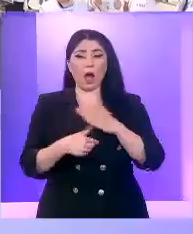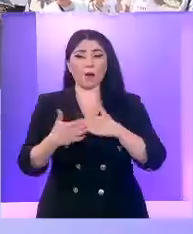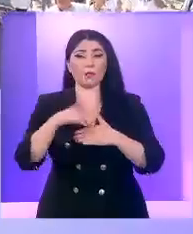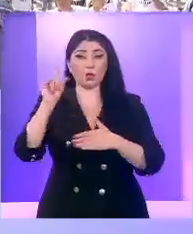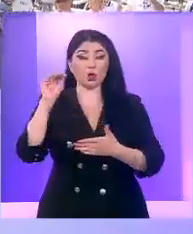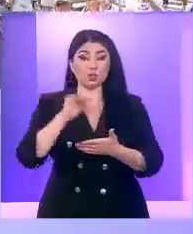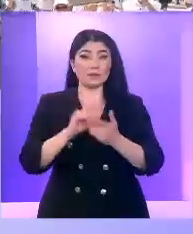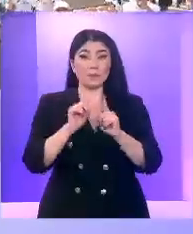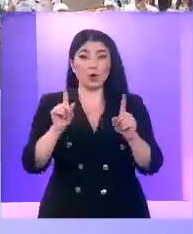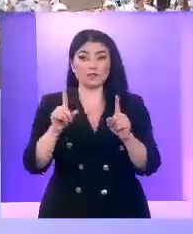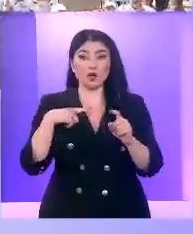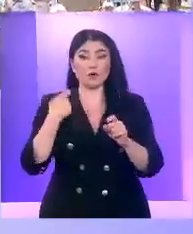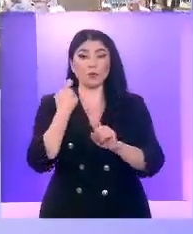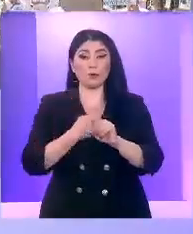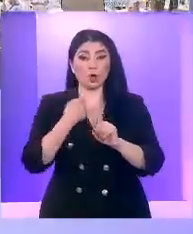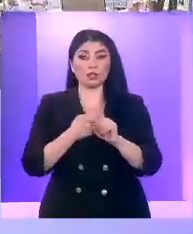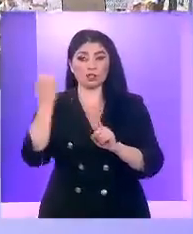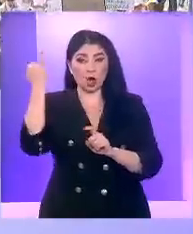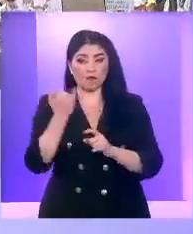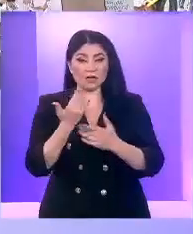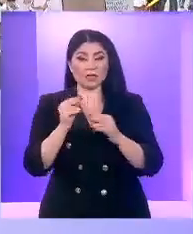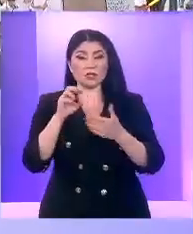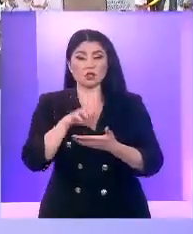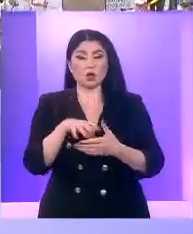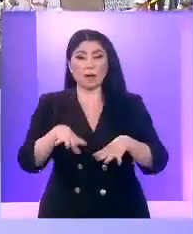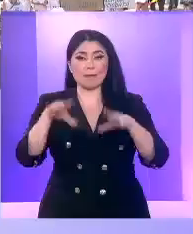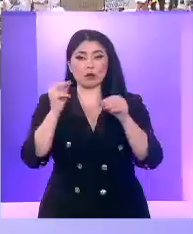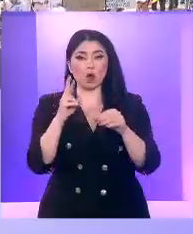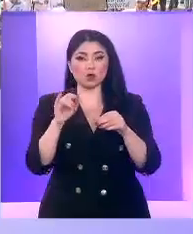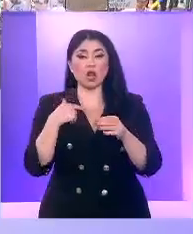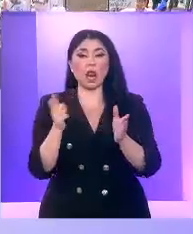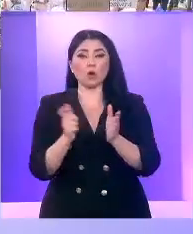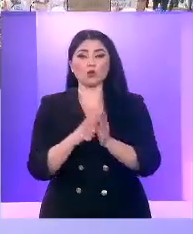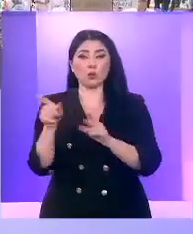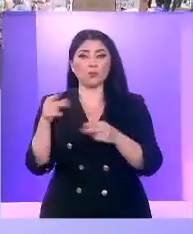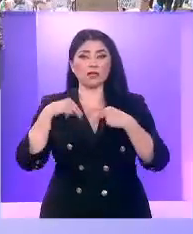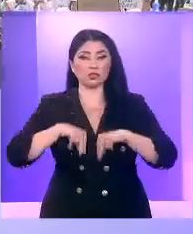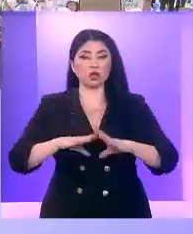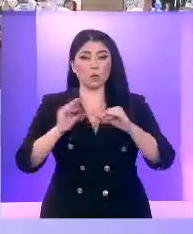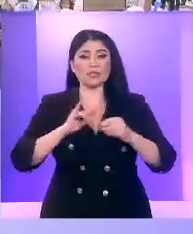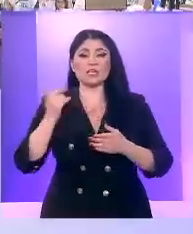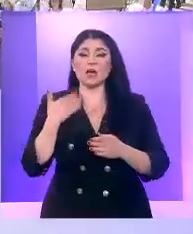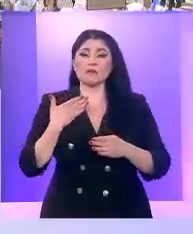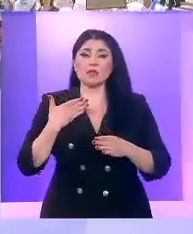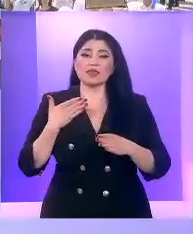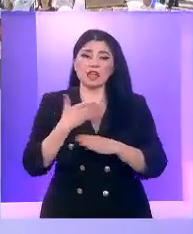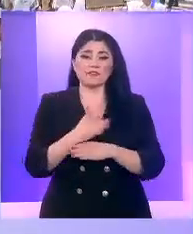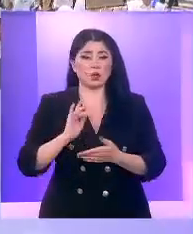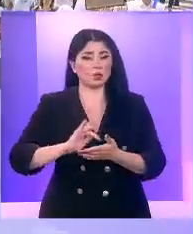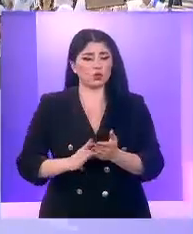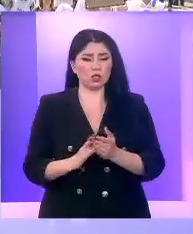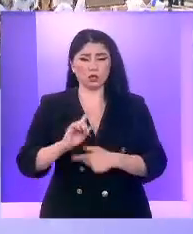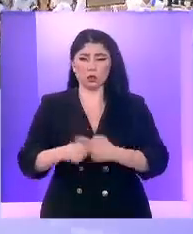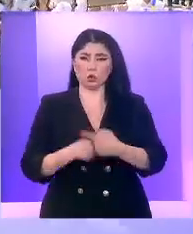aproximativ 20.000 de dascăle au ieșit în stradă și au venit spre Palatul Cotroceni, i-au cerut lui Klaus Iohannis să intervină de urgență, iar după